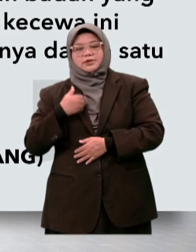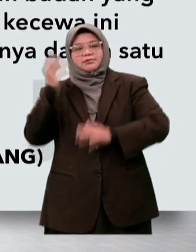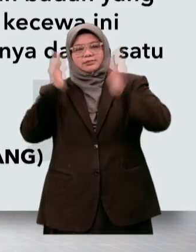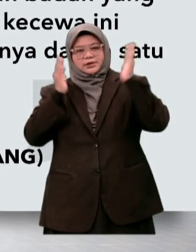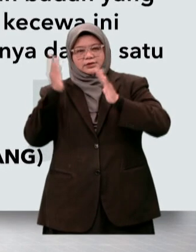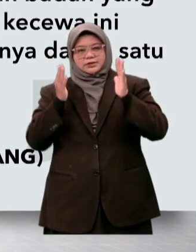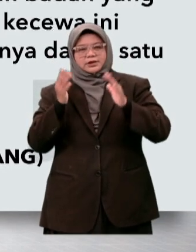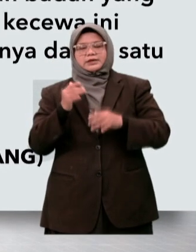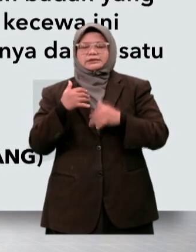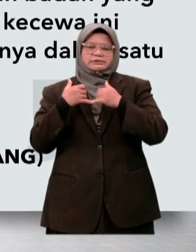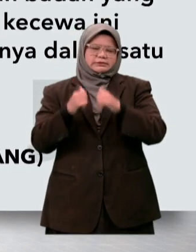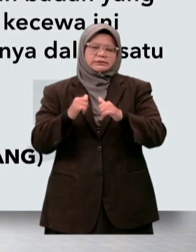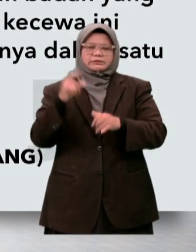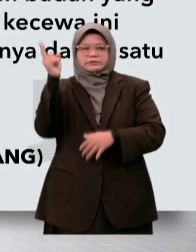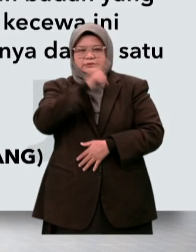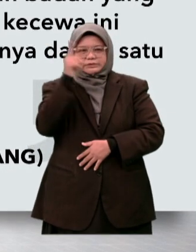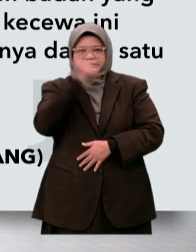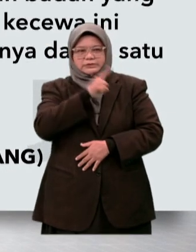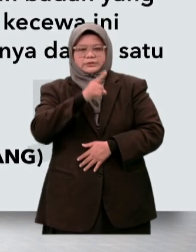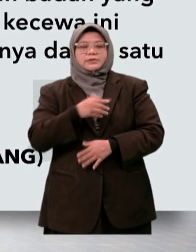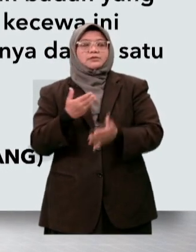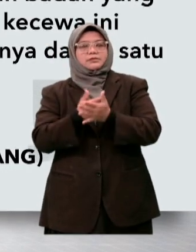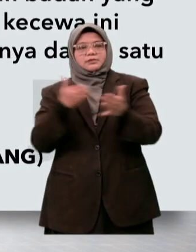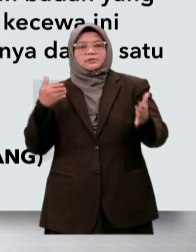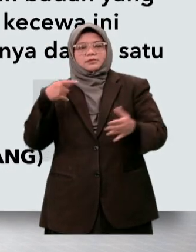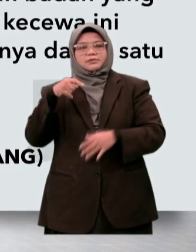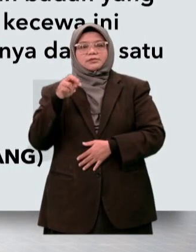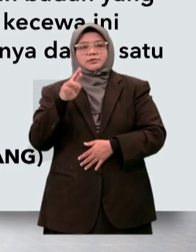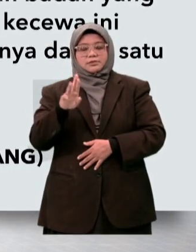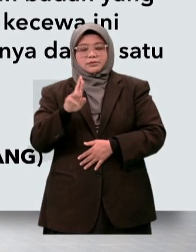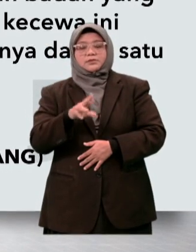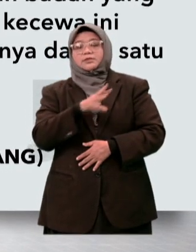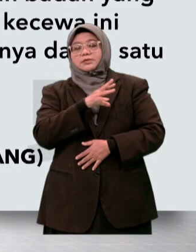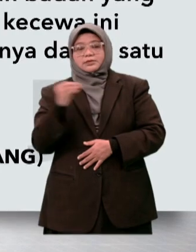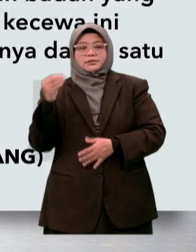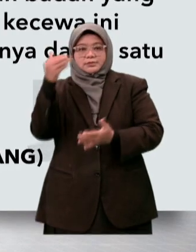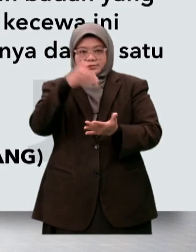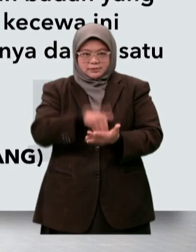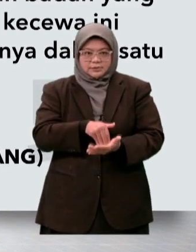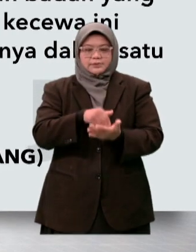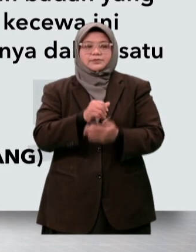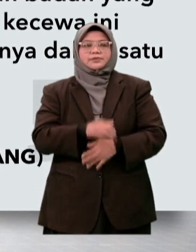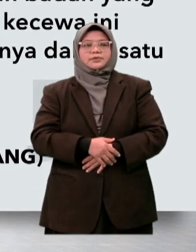alami kedudukannya lebih buruk dari sebelum diayu mengulas selanjutnya